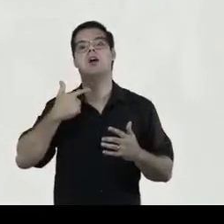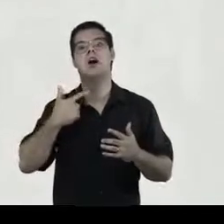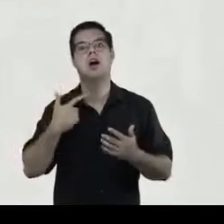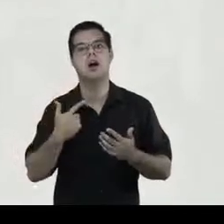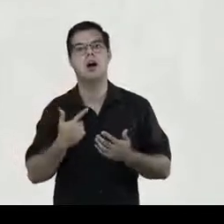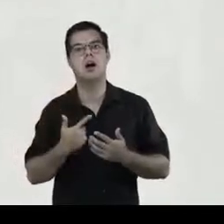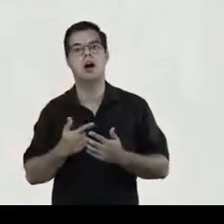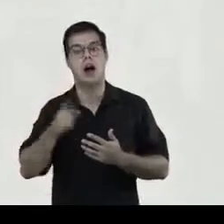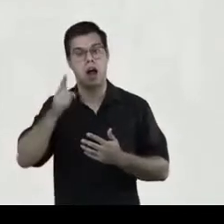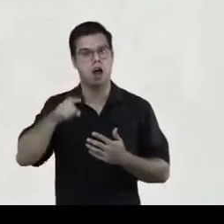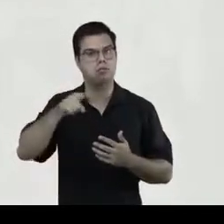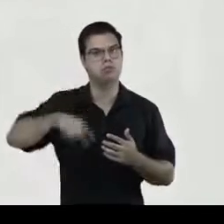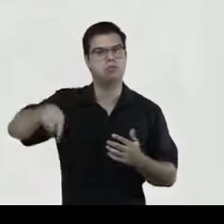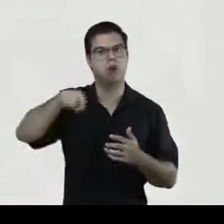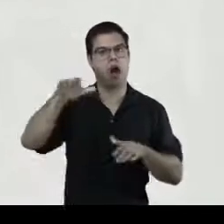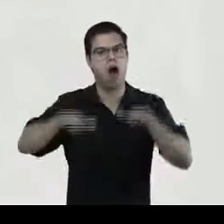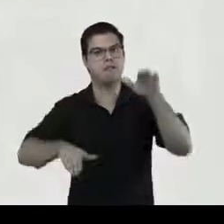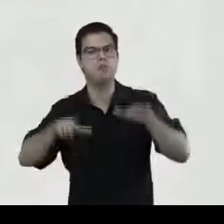zuzuordnen.